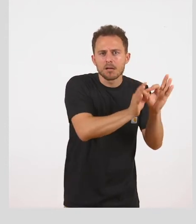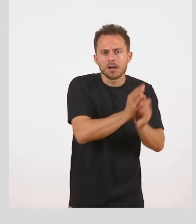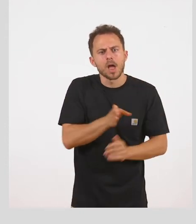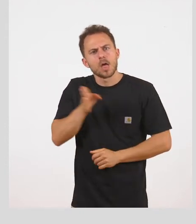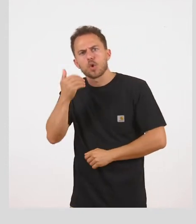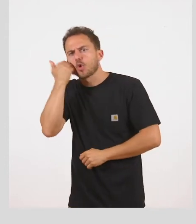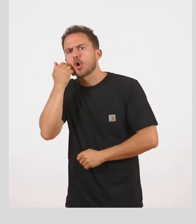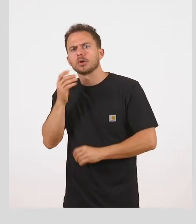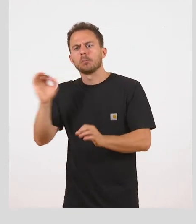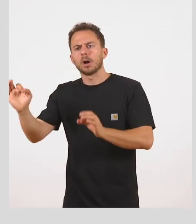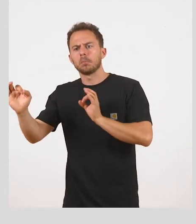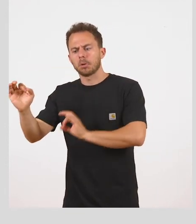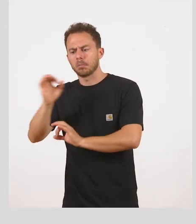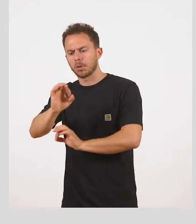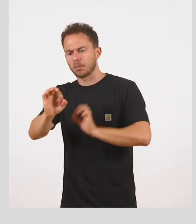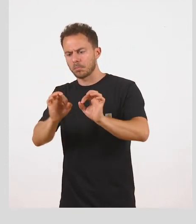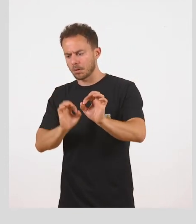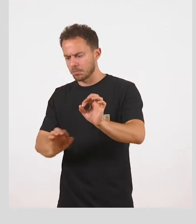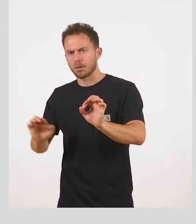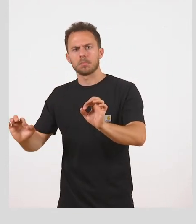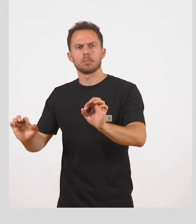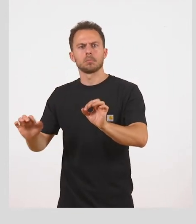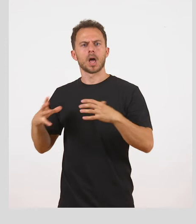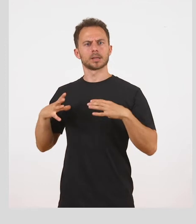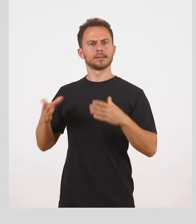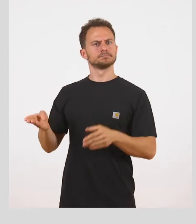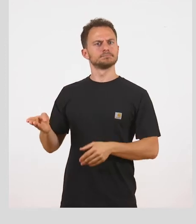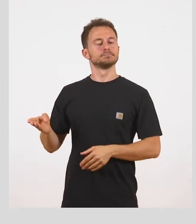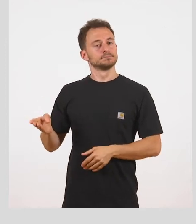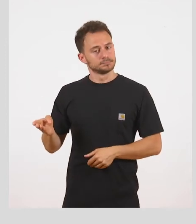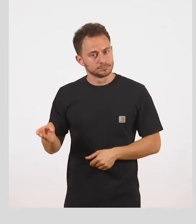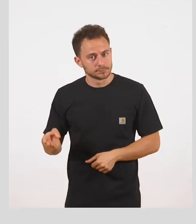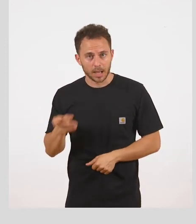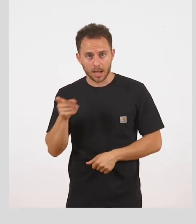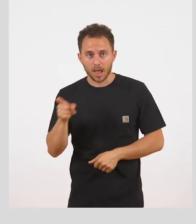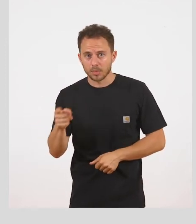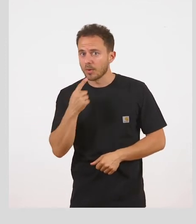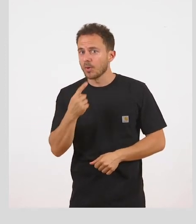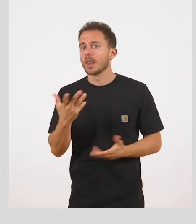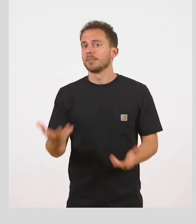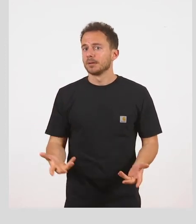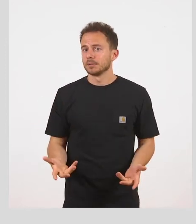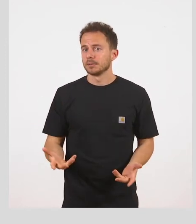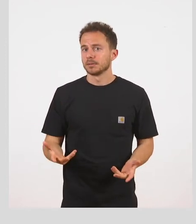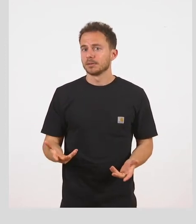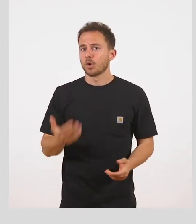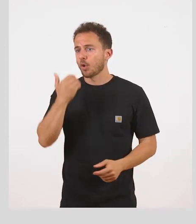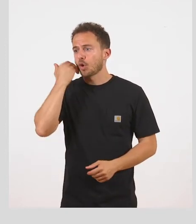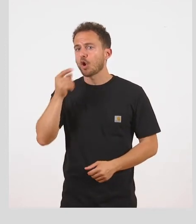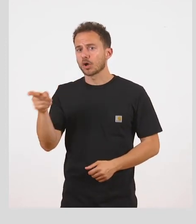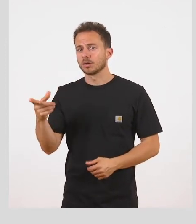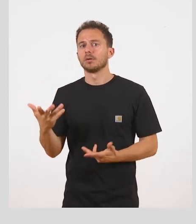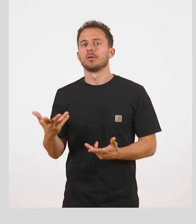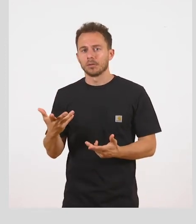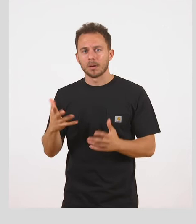είναι πιο αραιή ύλη μεταξύ τους. Τα μοριάκια είναι πιο μακριά. Άρα εκεί λέμε ότι έχει το κυβάκι με το κόκκινο χρώμα